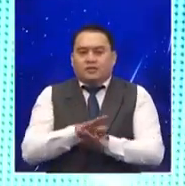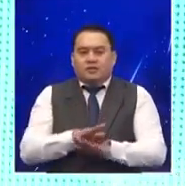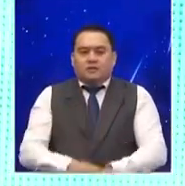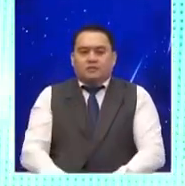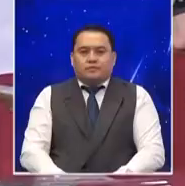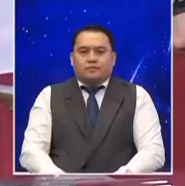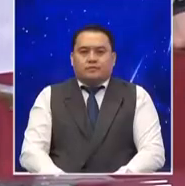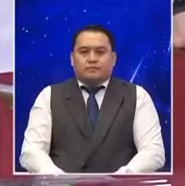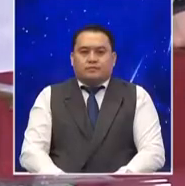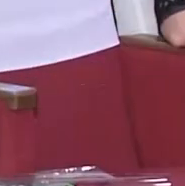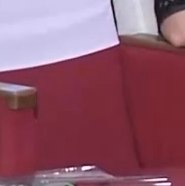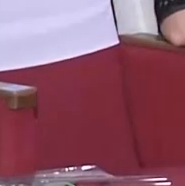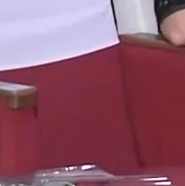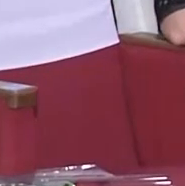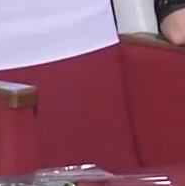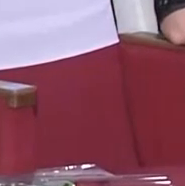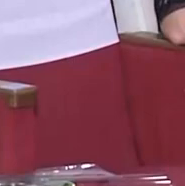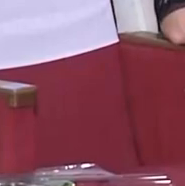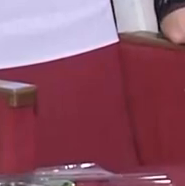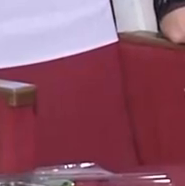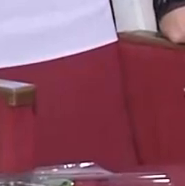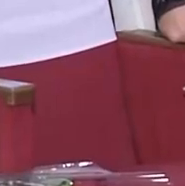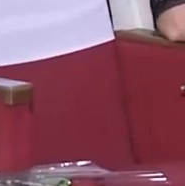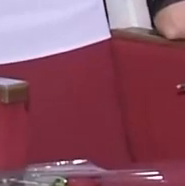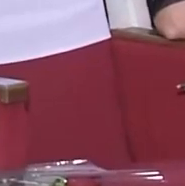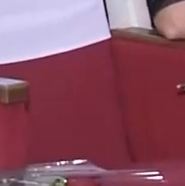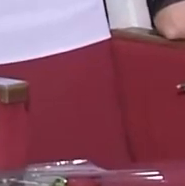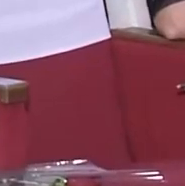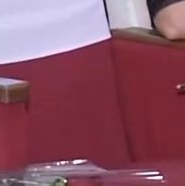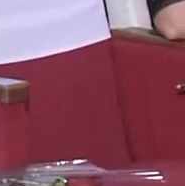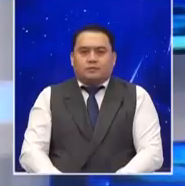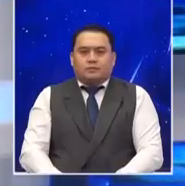Руслан Нурмухамбетов, Жайық Курманбаев, телеканал «Жетісу», Алакольский район.